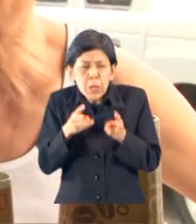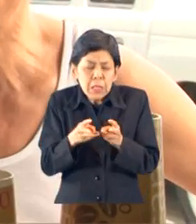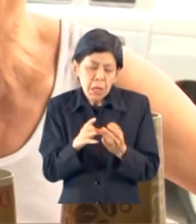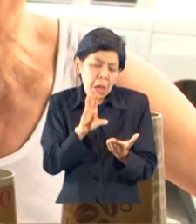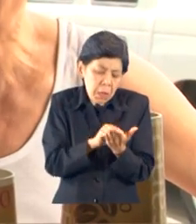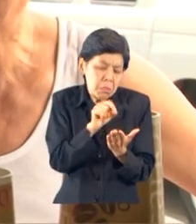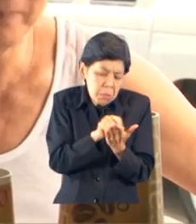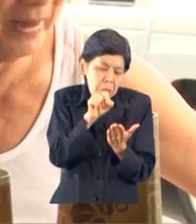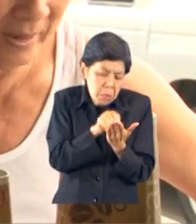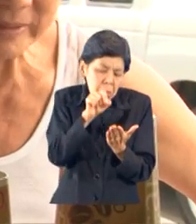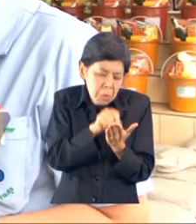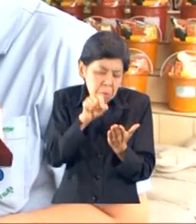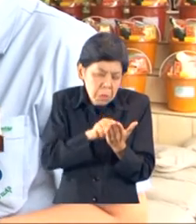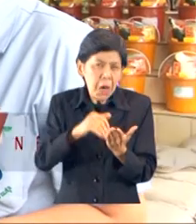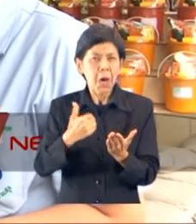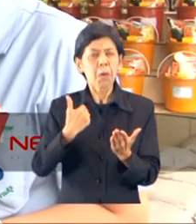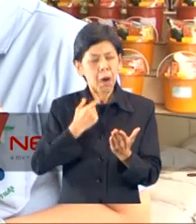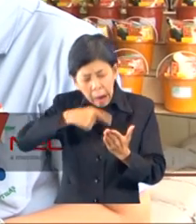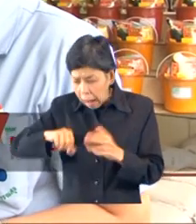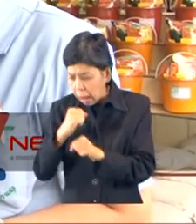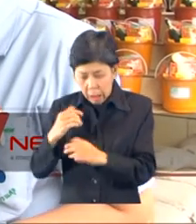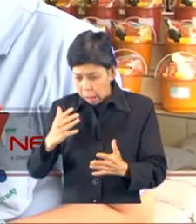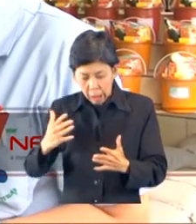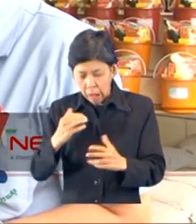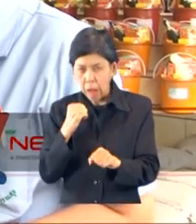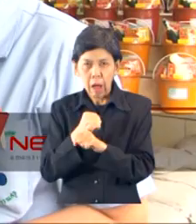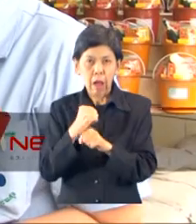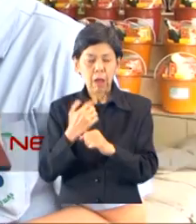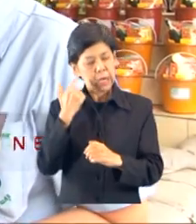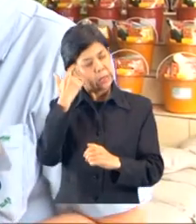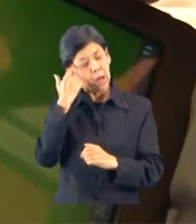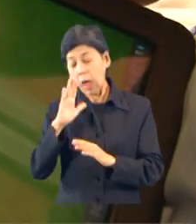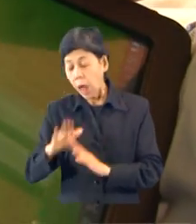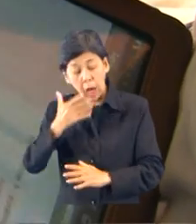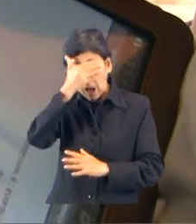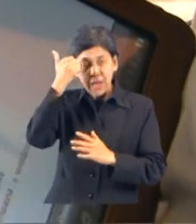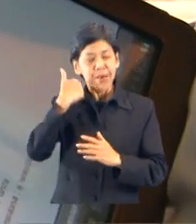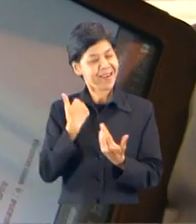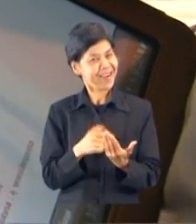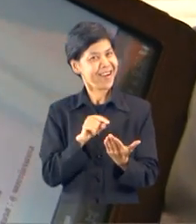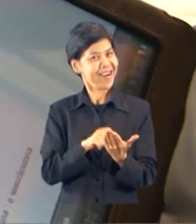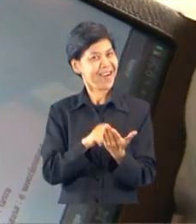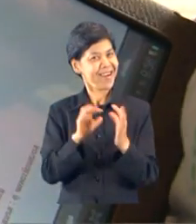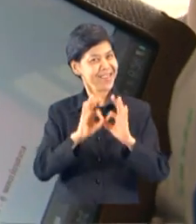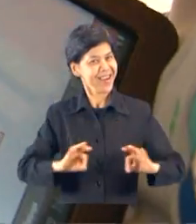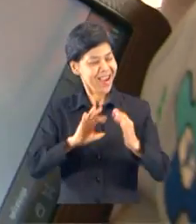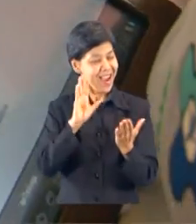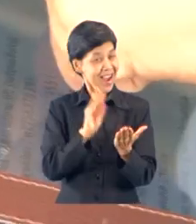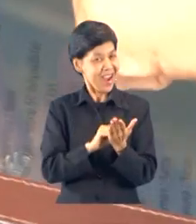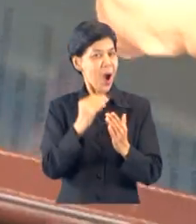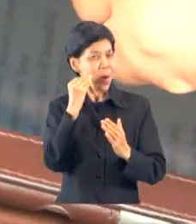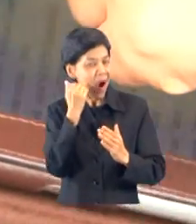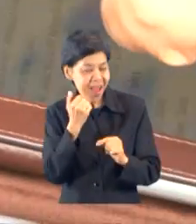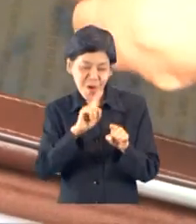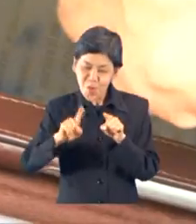การจดบันทึกซึ่งกลับไปบางทีมีงานอื่นเข้ามาแทรกก็พี่อาจจะไปวางลืมทิ้งแต่ตัวนี้พี่บันทึกตั้งแต่บ้านผู้ป่วย